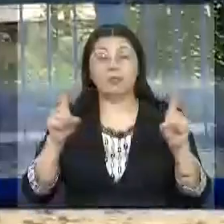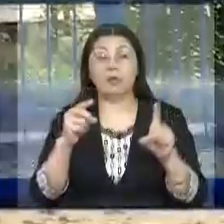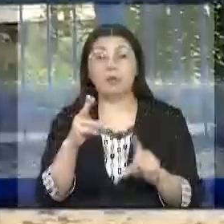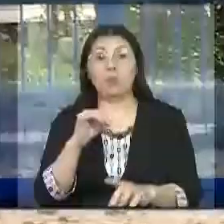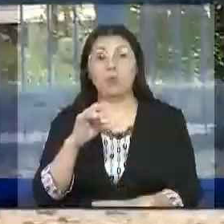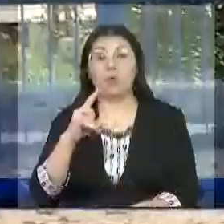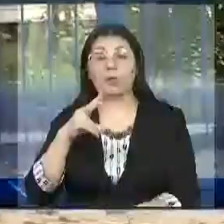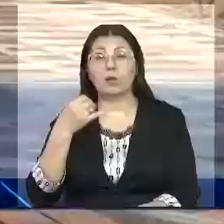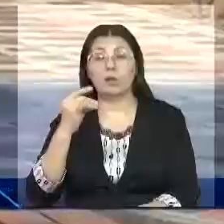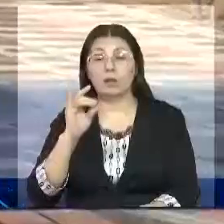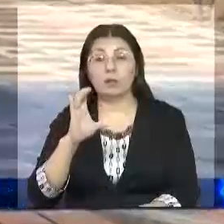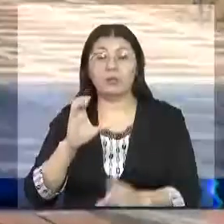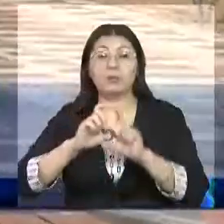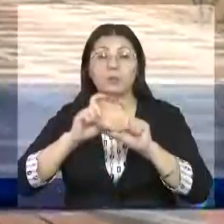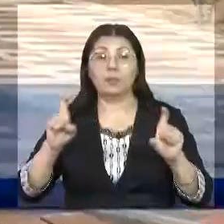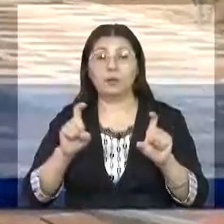где он учился.